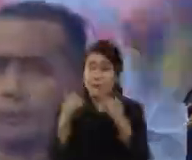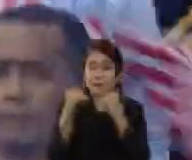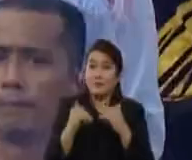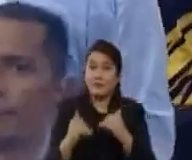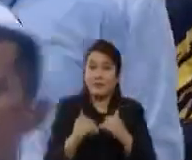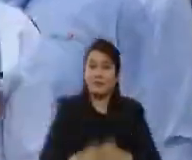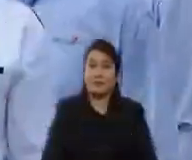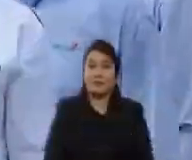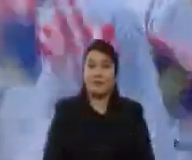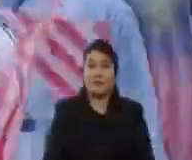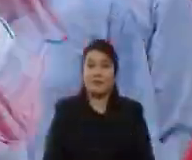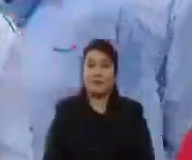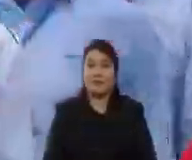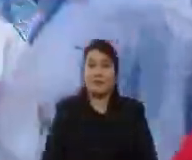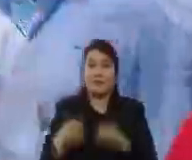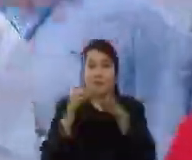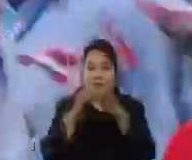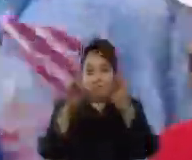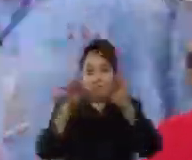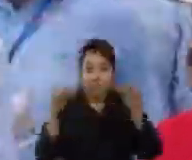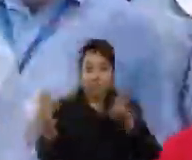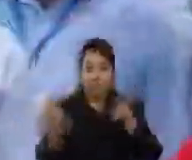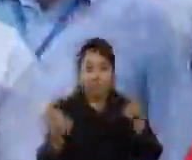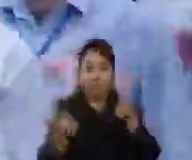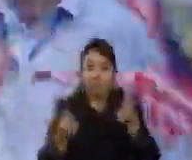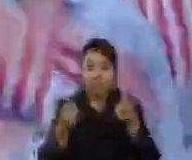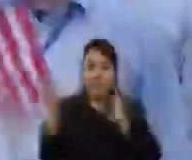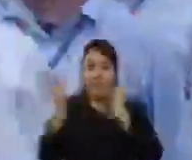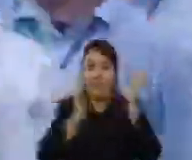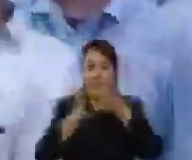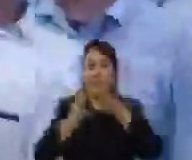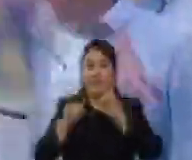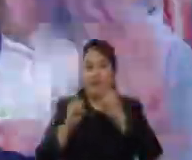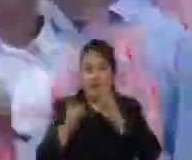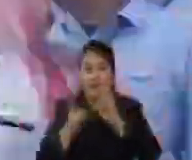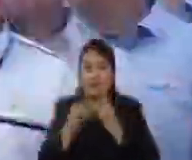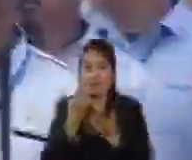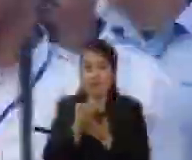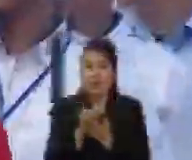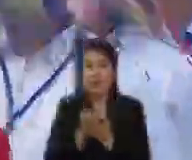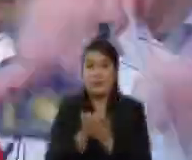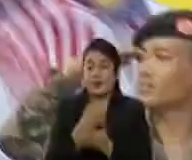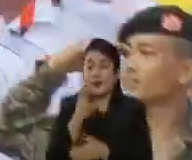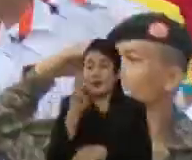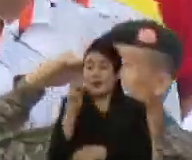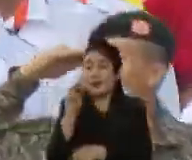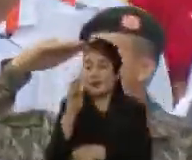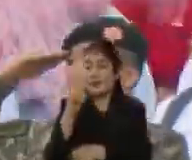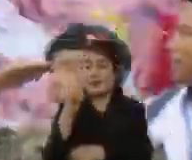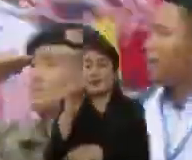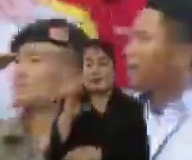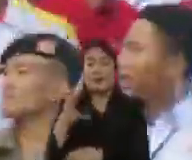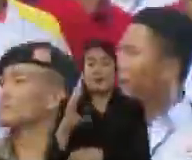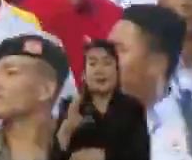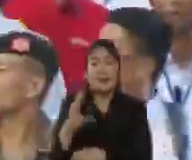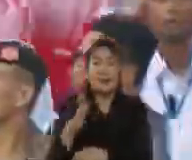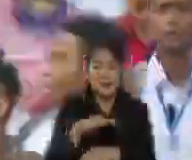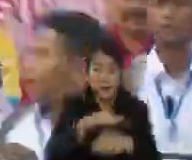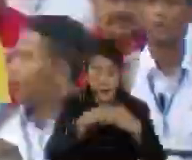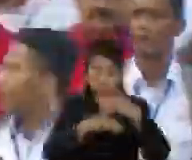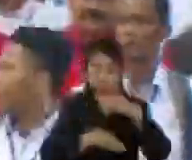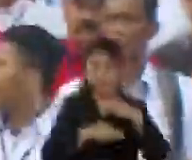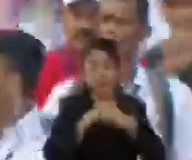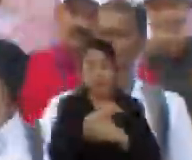Seterusnya ialah kereta berhias oleh Malaysian Digital Economy Corporation atau MDEC, agensi di bawah